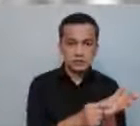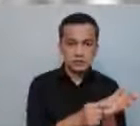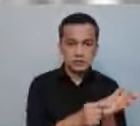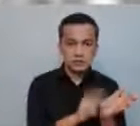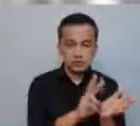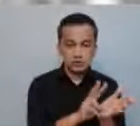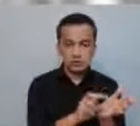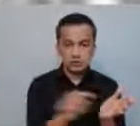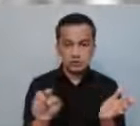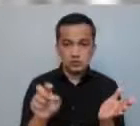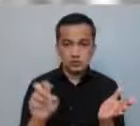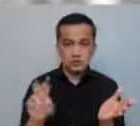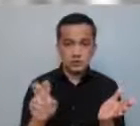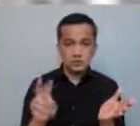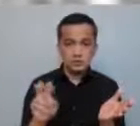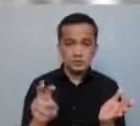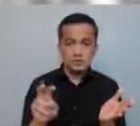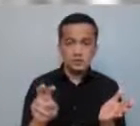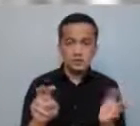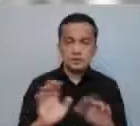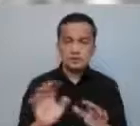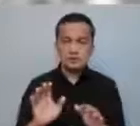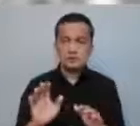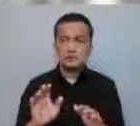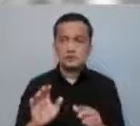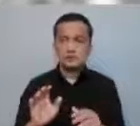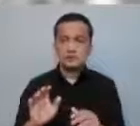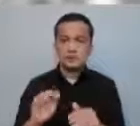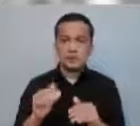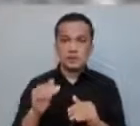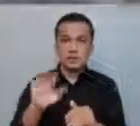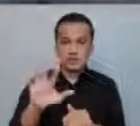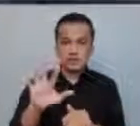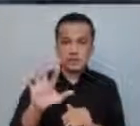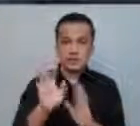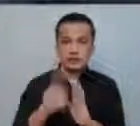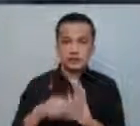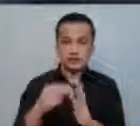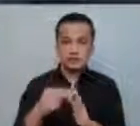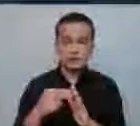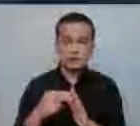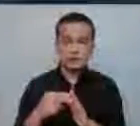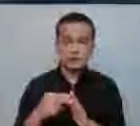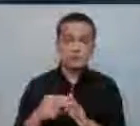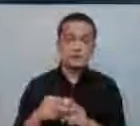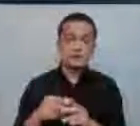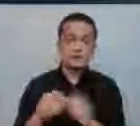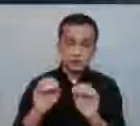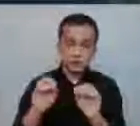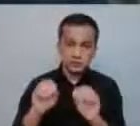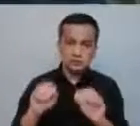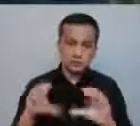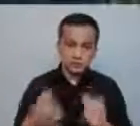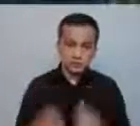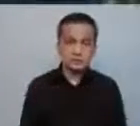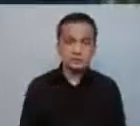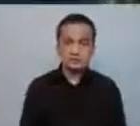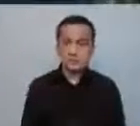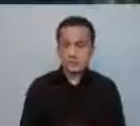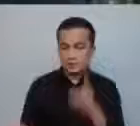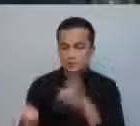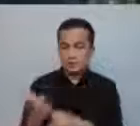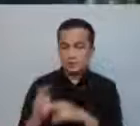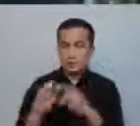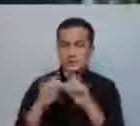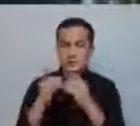12 ay hindi dapat bababa sa 5 oras ang guhugulin sa klase. Samantala, sa nilagdaan ng mga DepEd Order No. 34